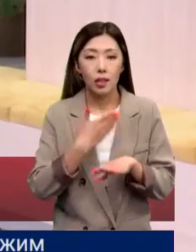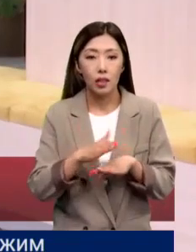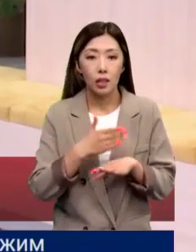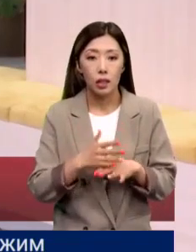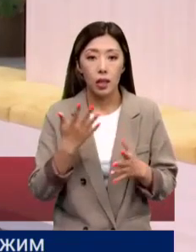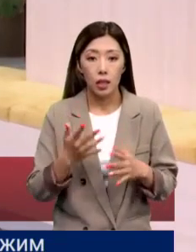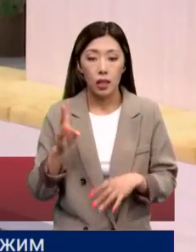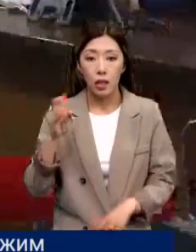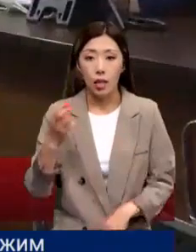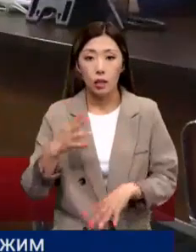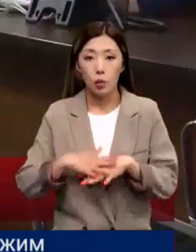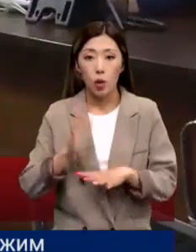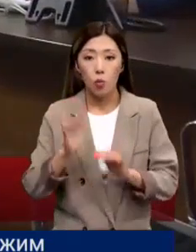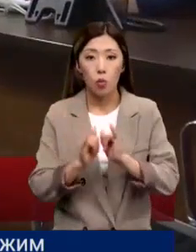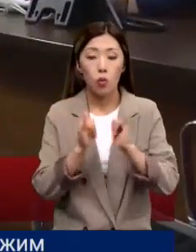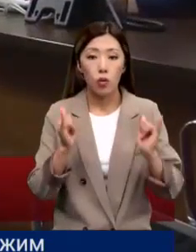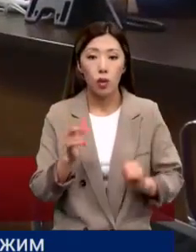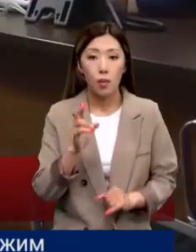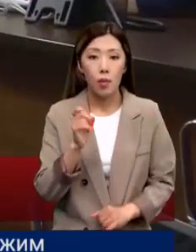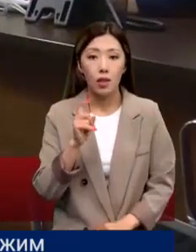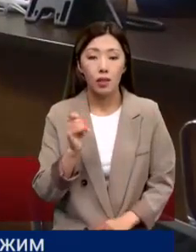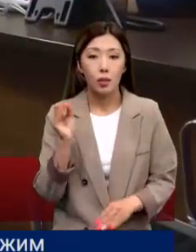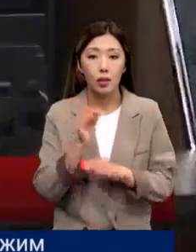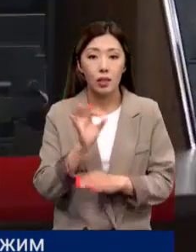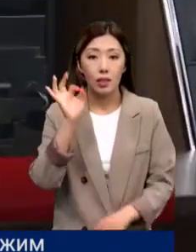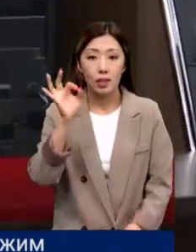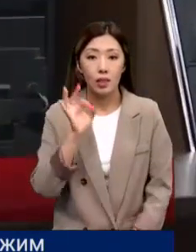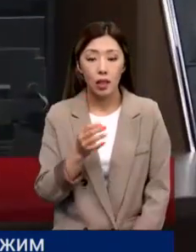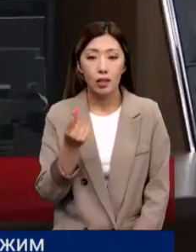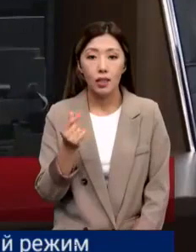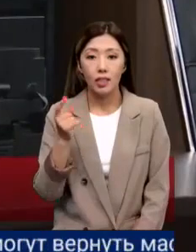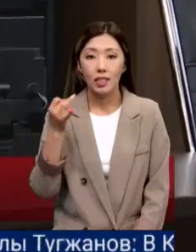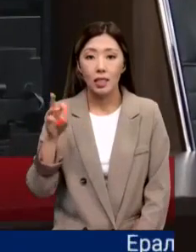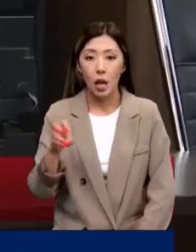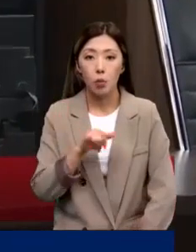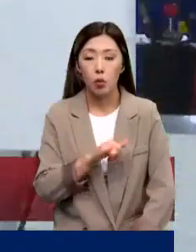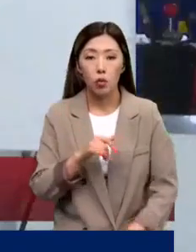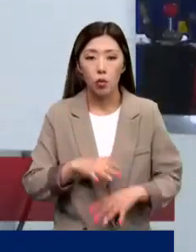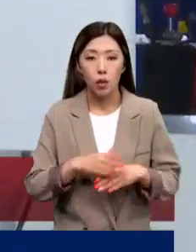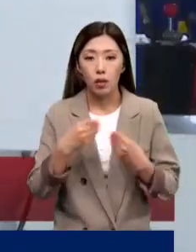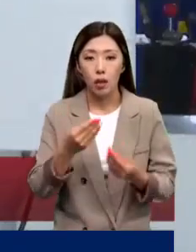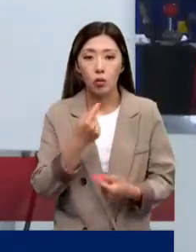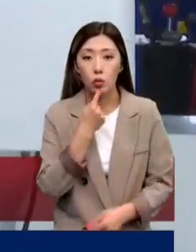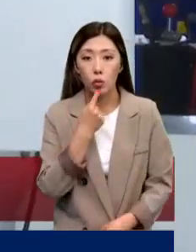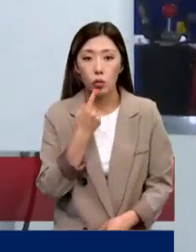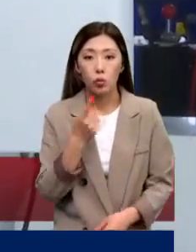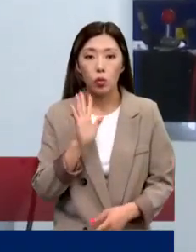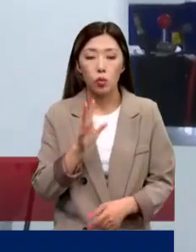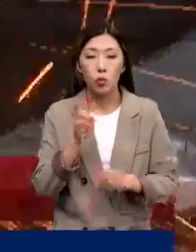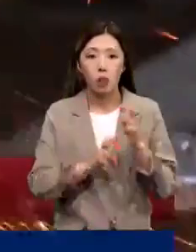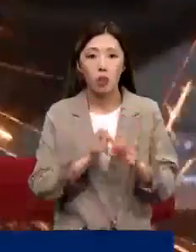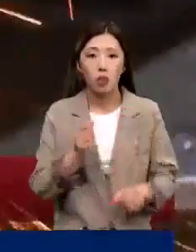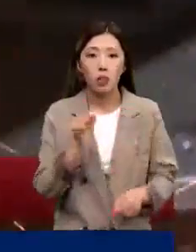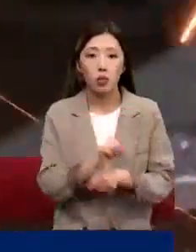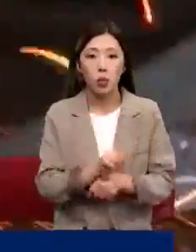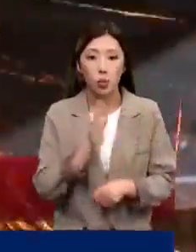Нацбанк предпримет меры по увеличению базовой ставки, то денег на займы у финансовых институтов не будет. А это означает, что встанут производства, за